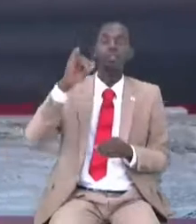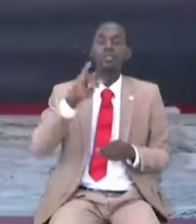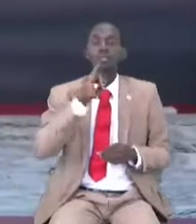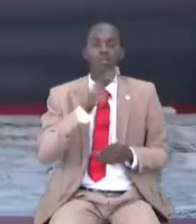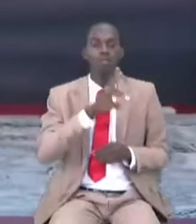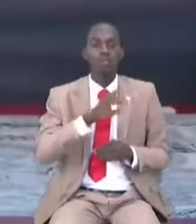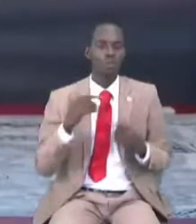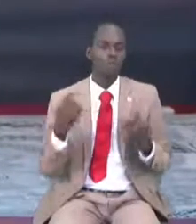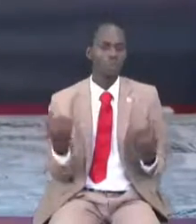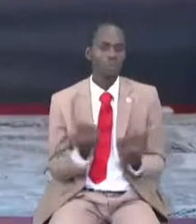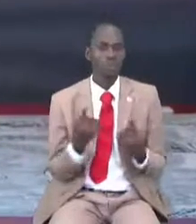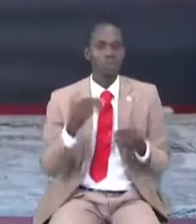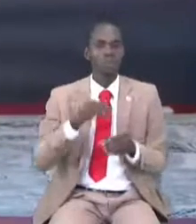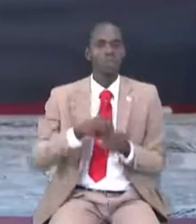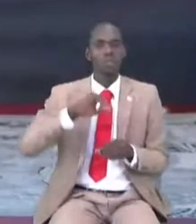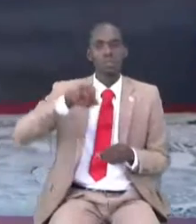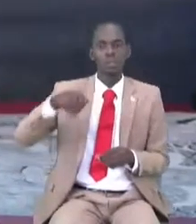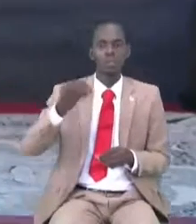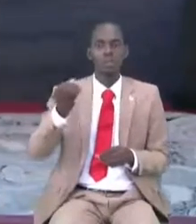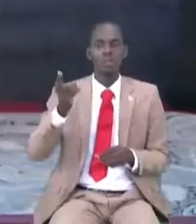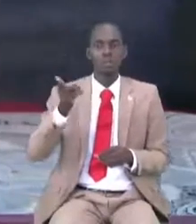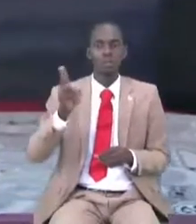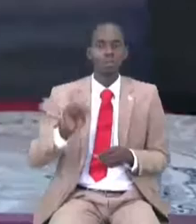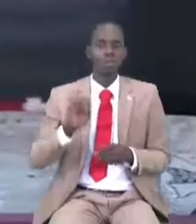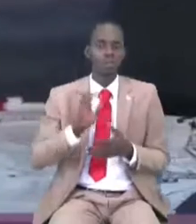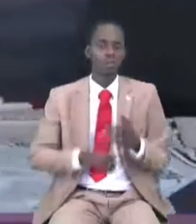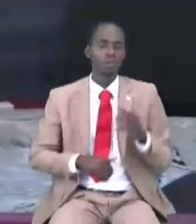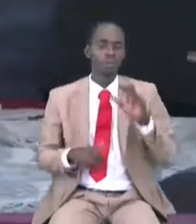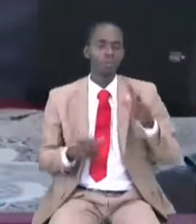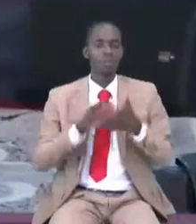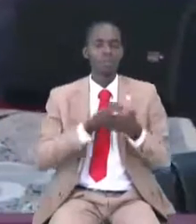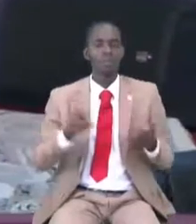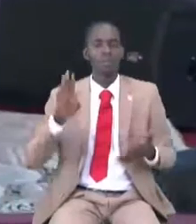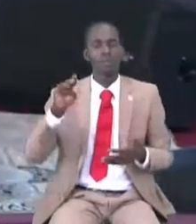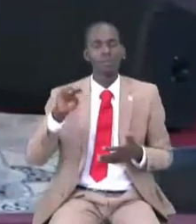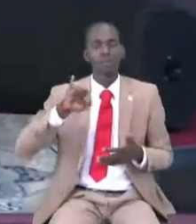Verset 14, Jean 3, nous lisons le verset 14.